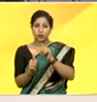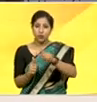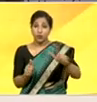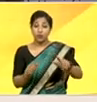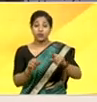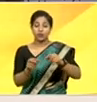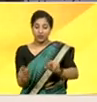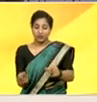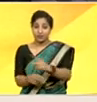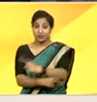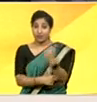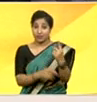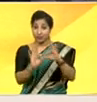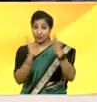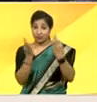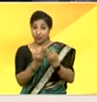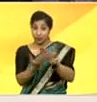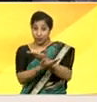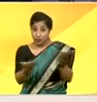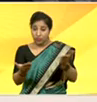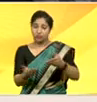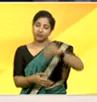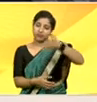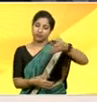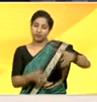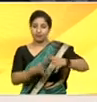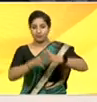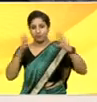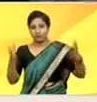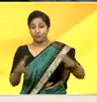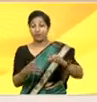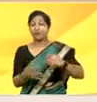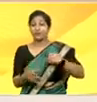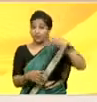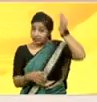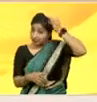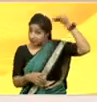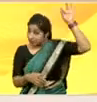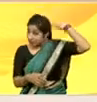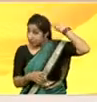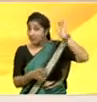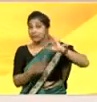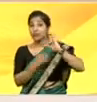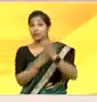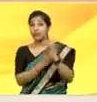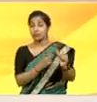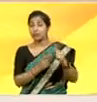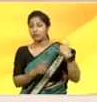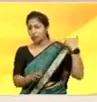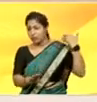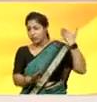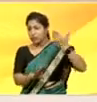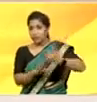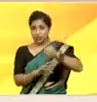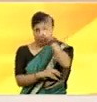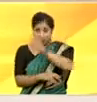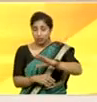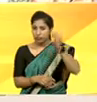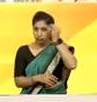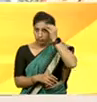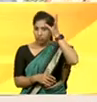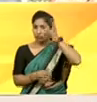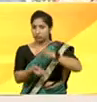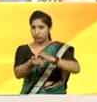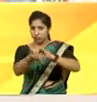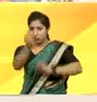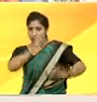बधाई देता हूं। साथियों, संस्कृत की प्राचीन भारतीय ज्ञान और